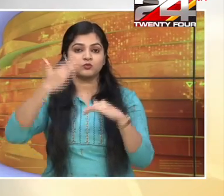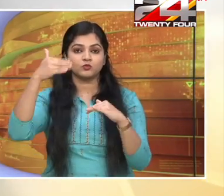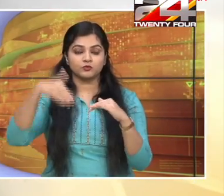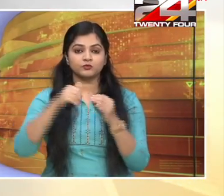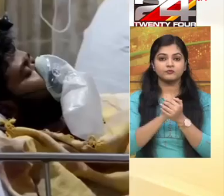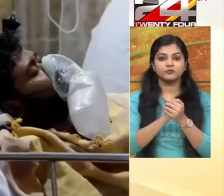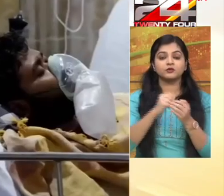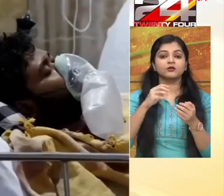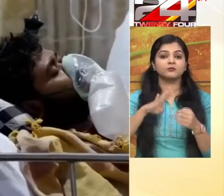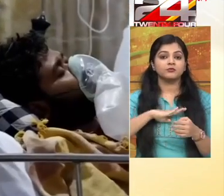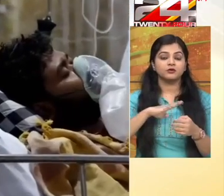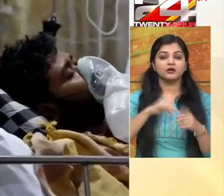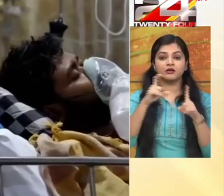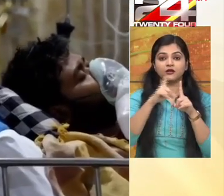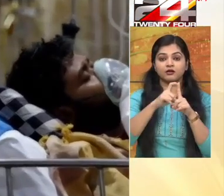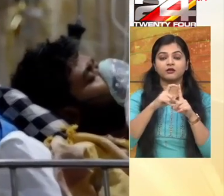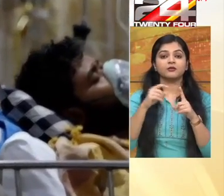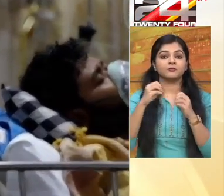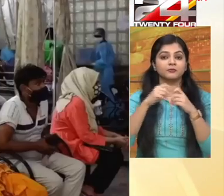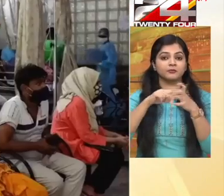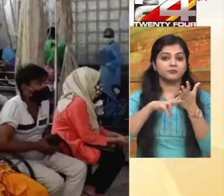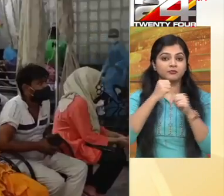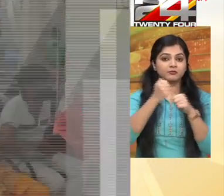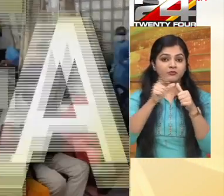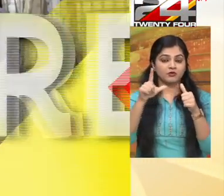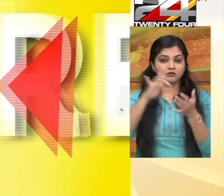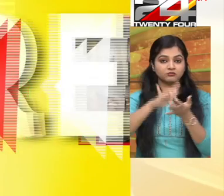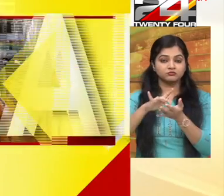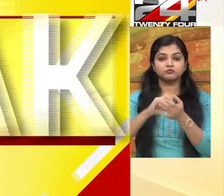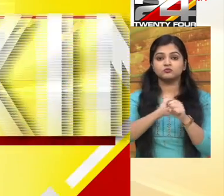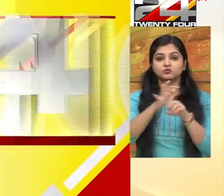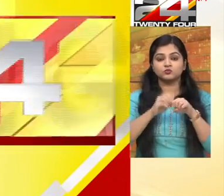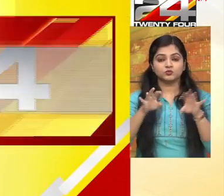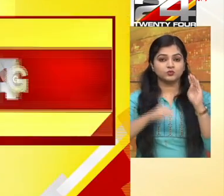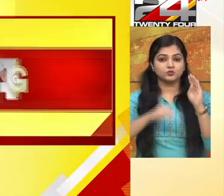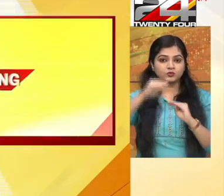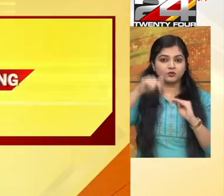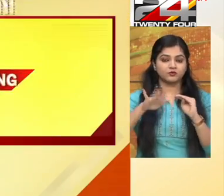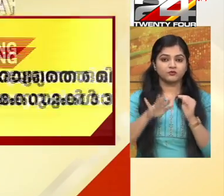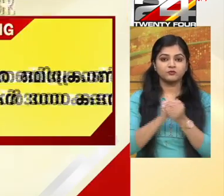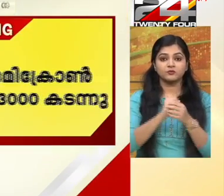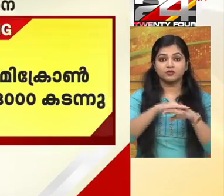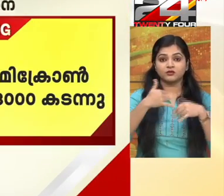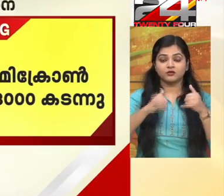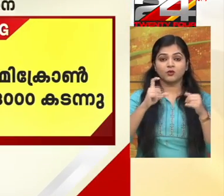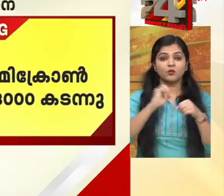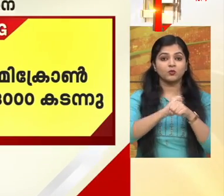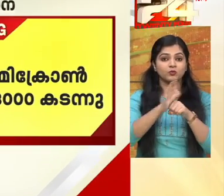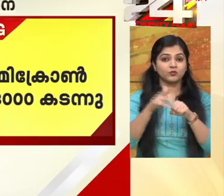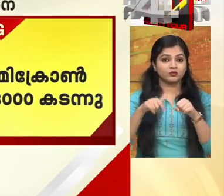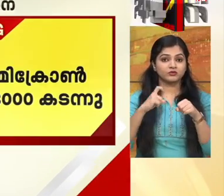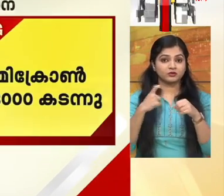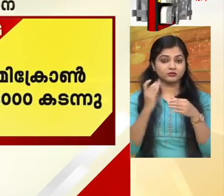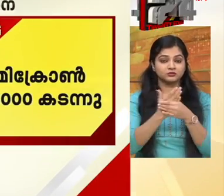മഹാരാഷ്ട്ര, ഡൽഹി, പശ്ചിമബംഗാൾ സംസ്ഥാനങ്ങളിൽ രോഗബാധ രൂക്ഷമായി തുടരുകയാണ്. അതേസമയം രാജ്യത്തെ ഒമിക്രോൺ കേസുകളുടെ എണ്ണം